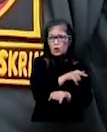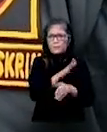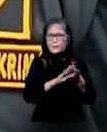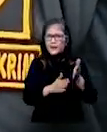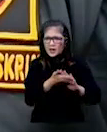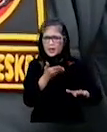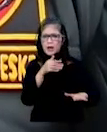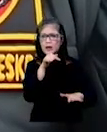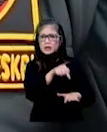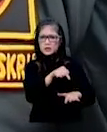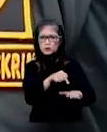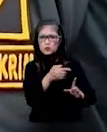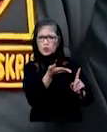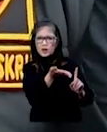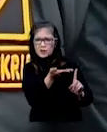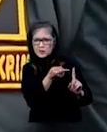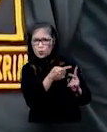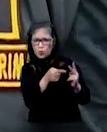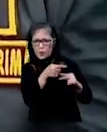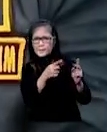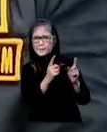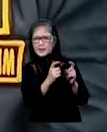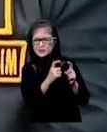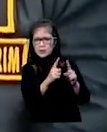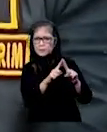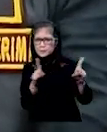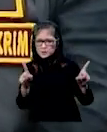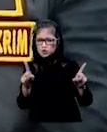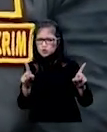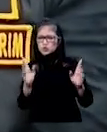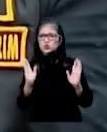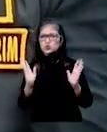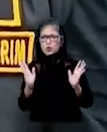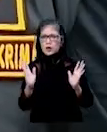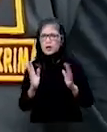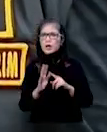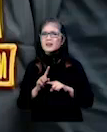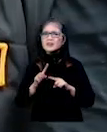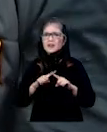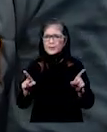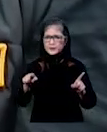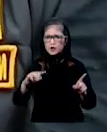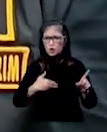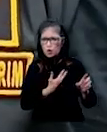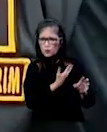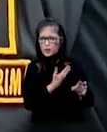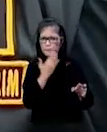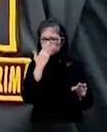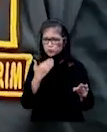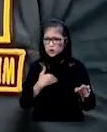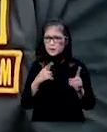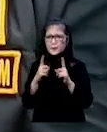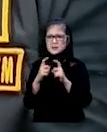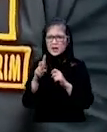ini pacaran, cuman sempat putus, cuman ternyata korban ini punya pacar lagi sehingga